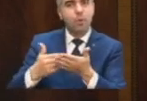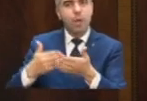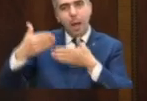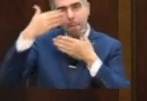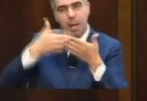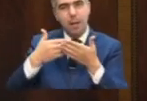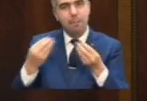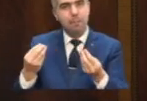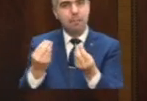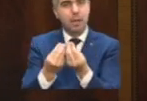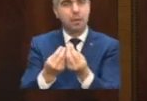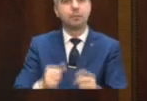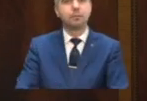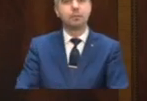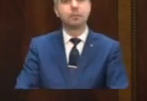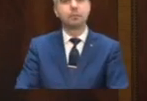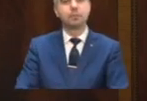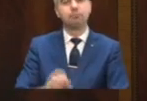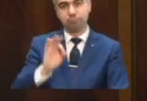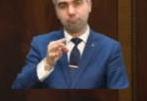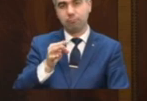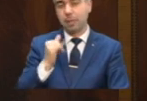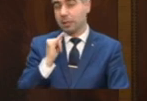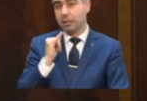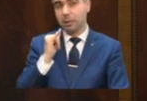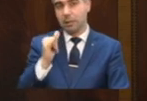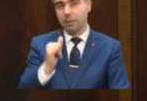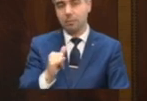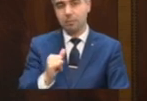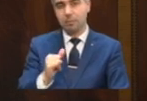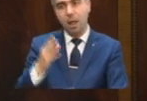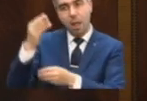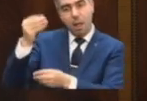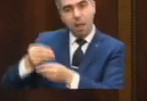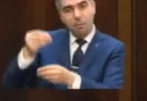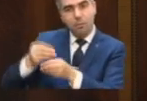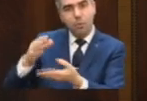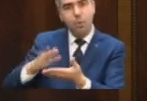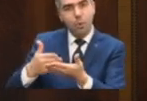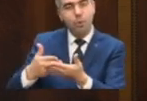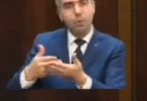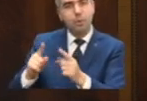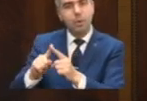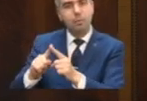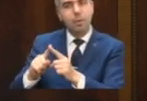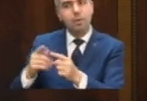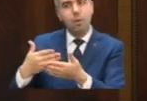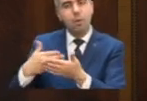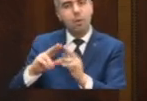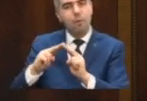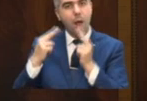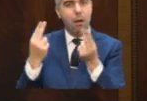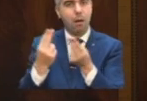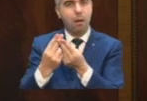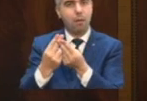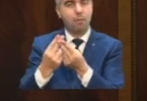بلادنا، ستمكن من تحسين أو من تحصين المكتسبات وجلب مزيد من الرسامين الدولية للاستثمار، وهذا